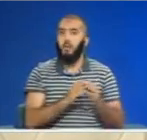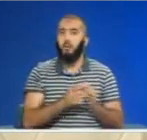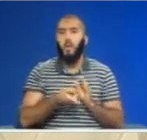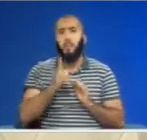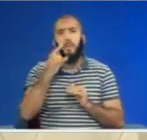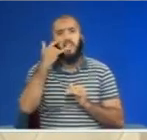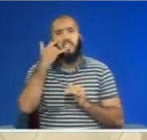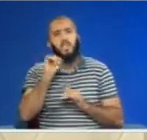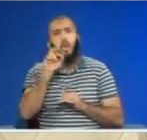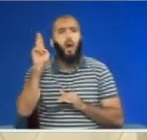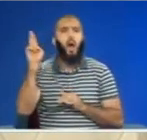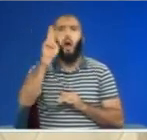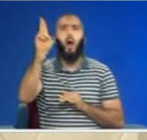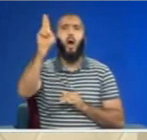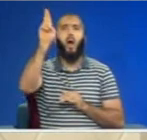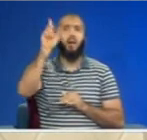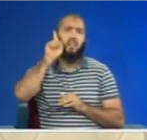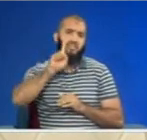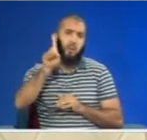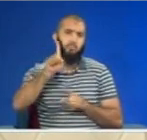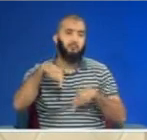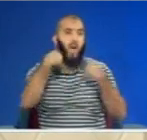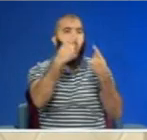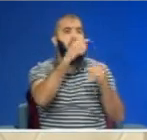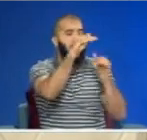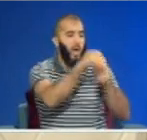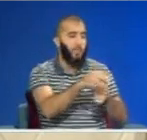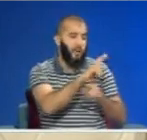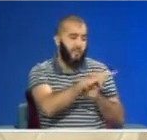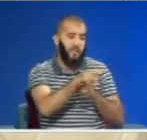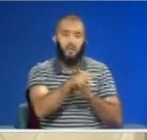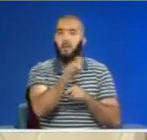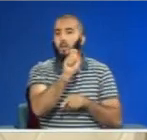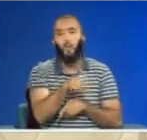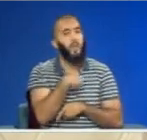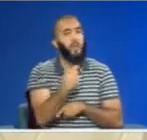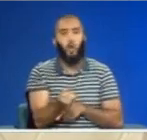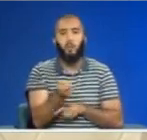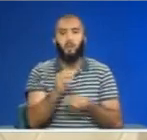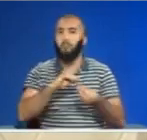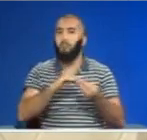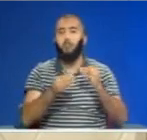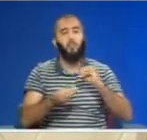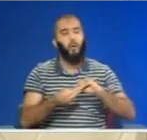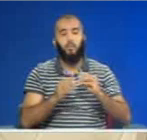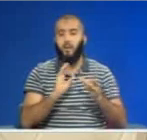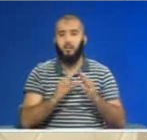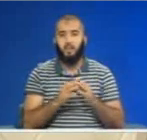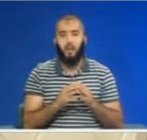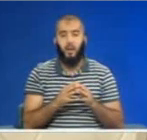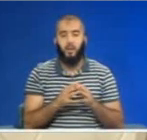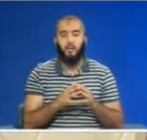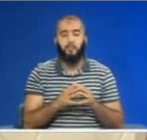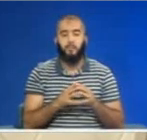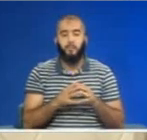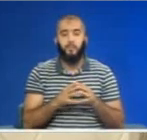يلحقها بهذه اللعنة، يعني يطردها من رحمة الله، هذا الذي نهى عنه العلماء وحرموه. وليس الزيارة من حين